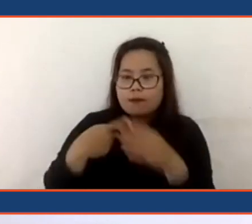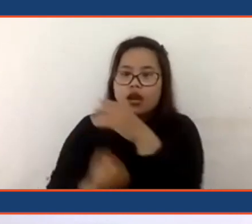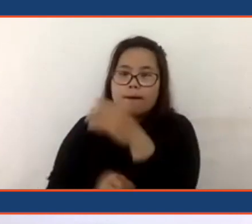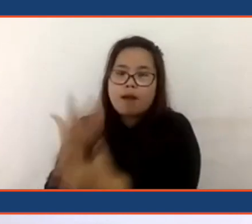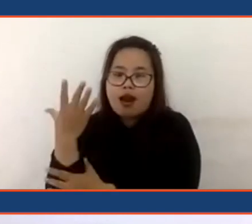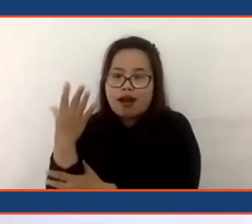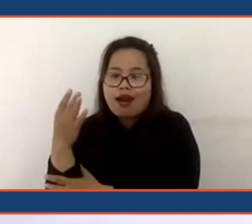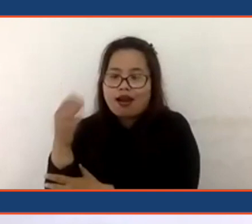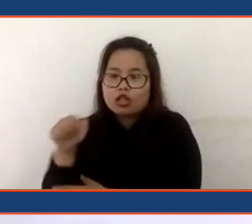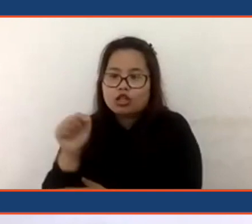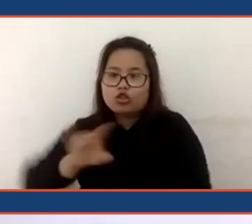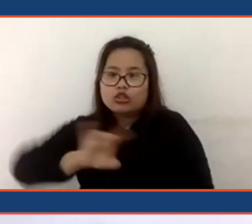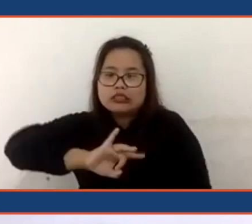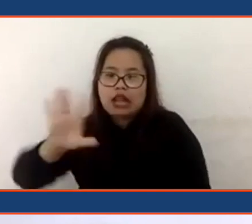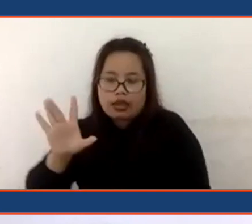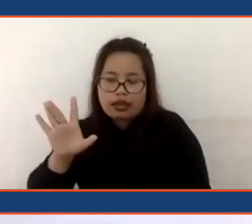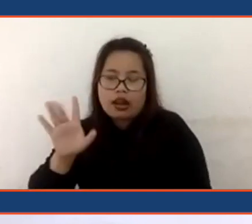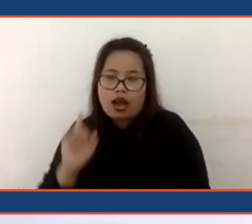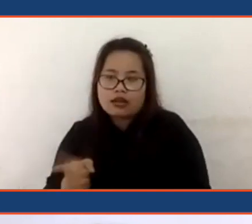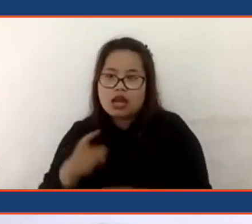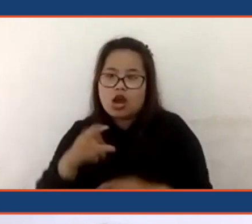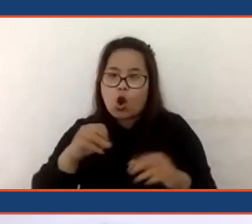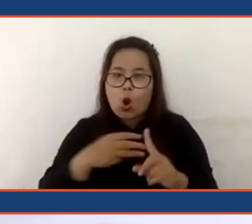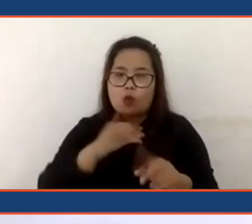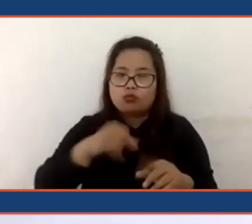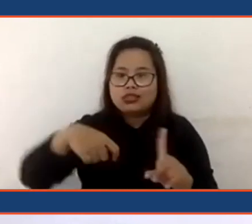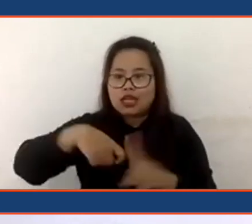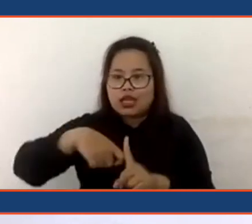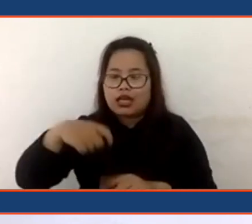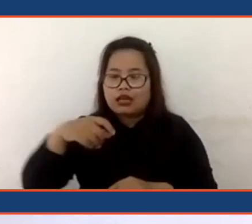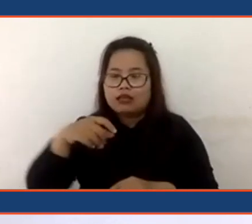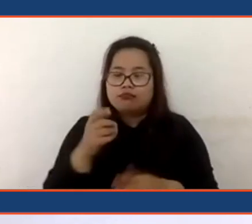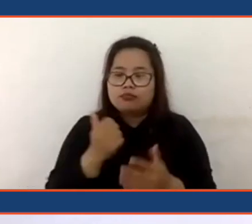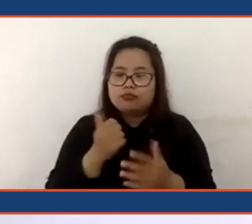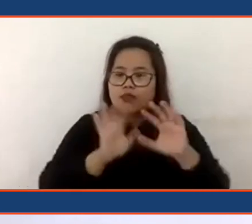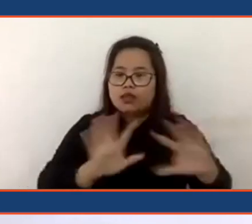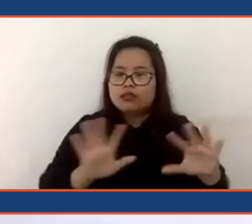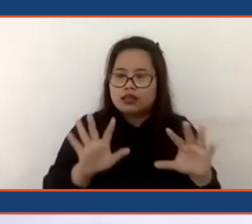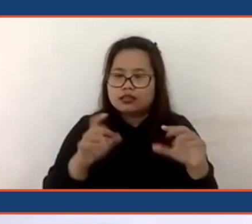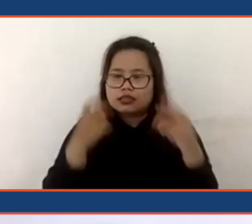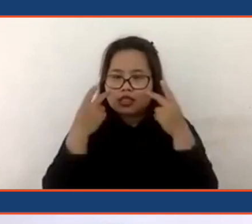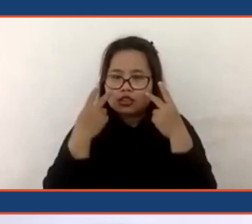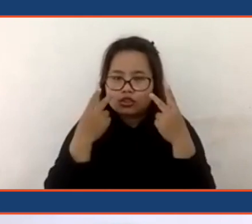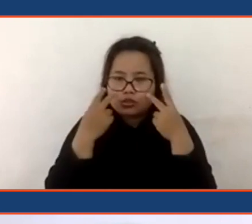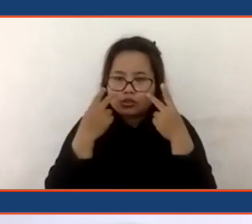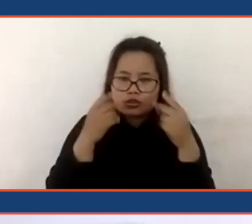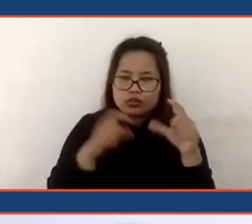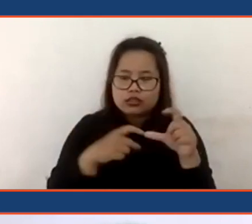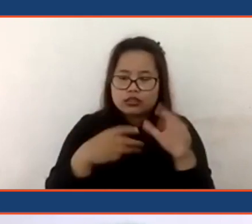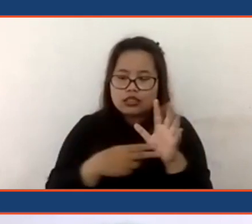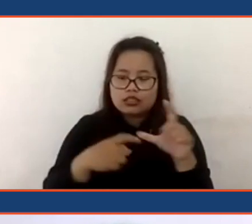dilengkapi objek yang tectal ya Yang multisensori juga ada huruf braille dan